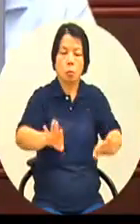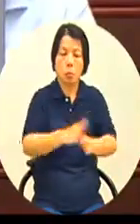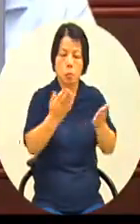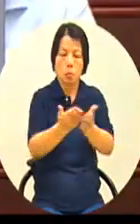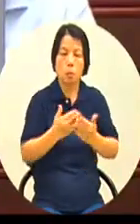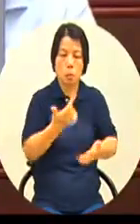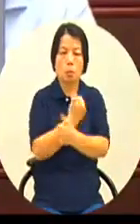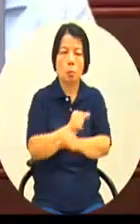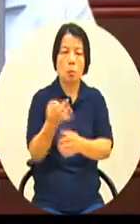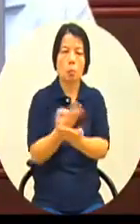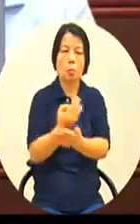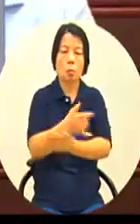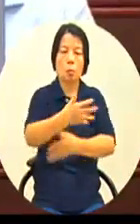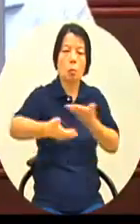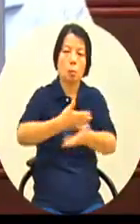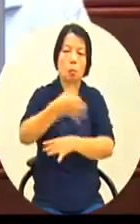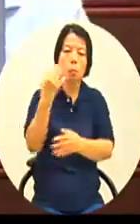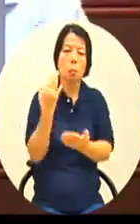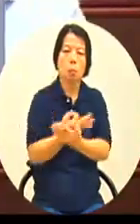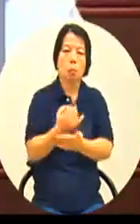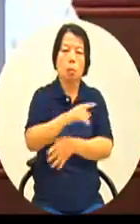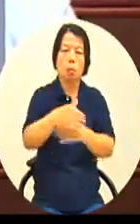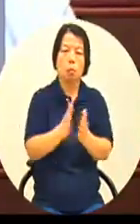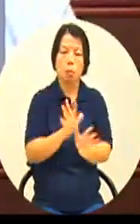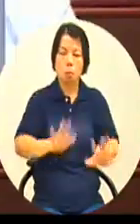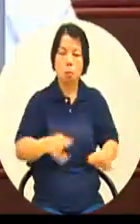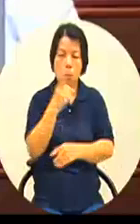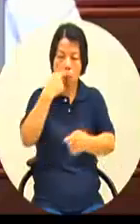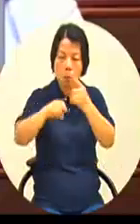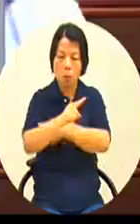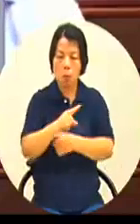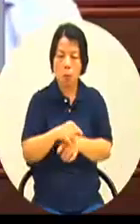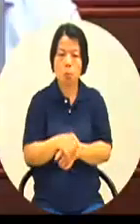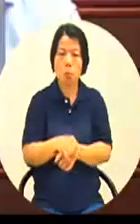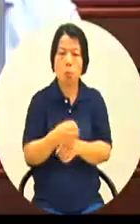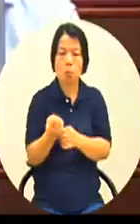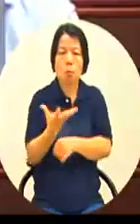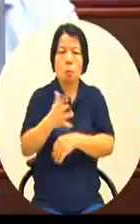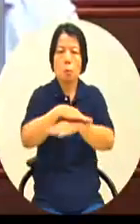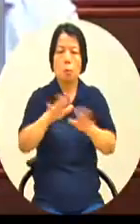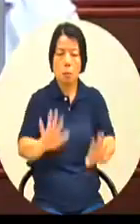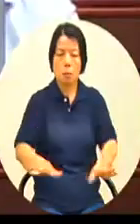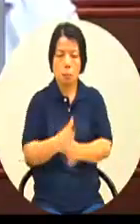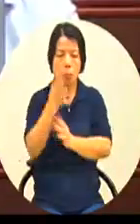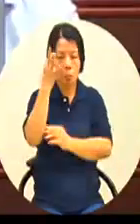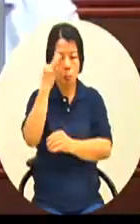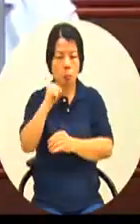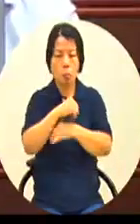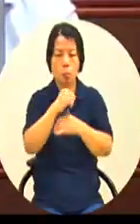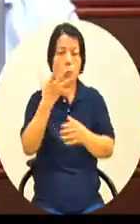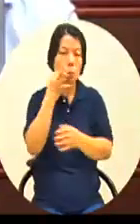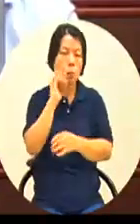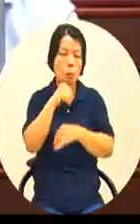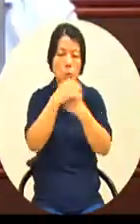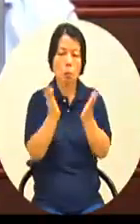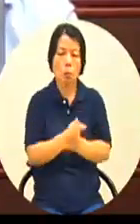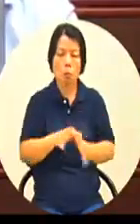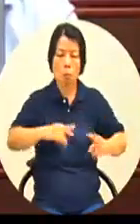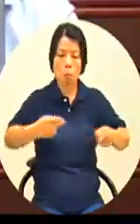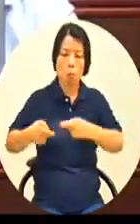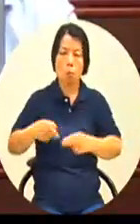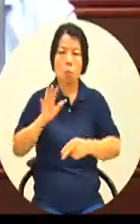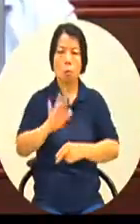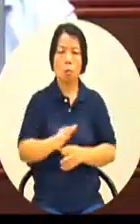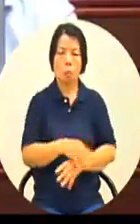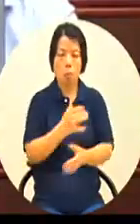不足、沟通不足，造成了一些误解。那在过去这几个月来，我们也持续的去改善。目前我们将会在更审慎的、